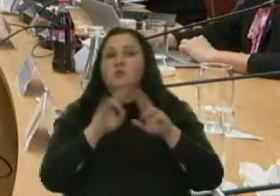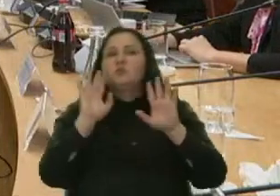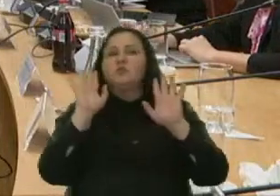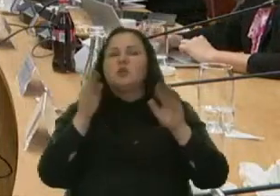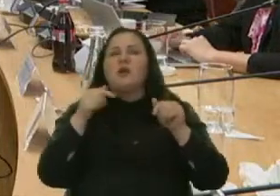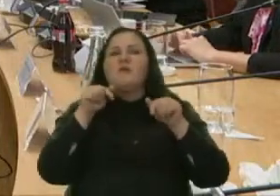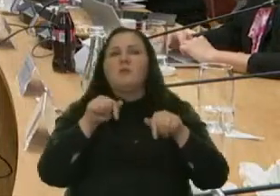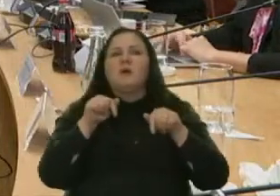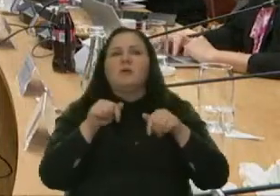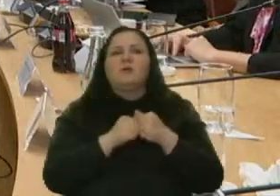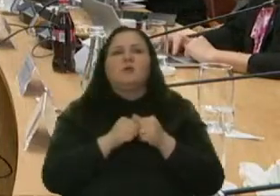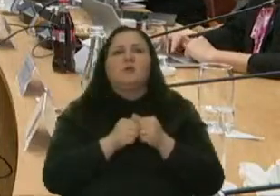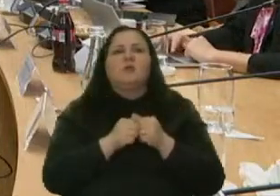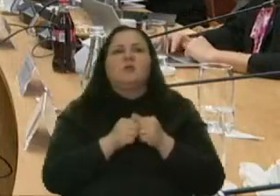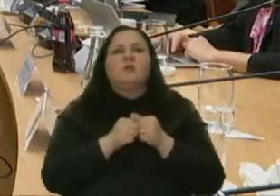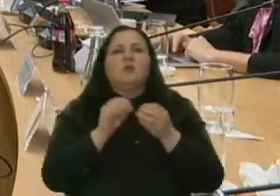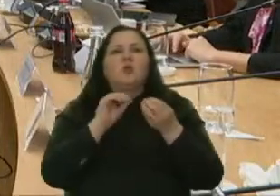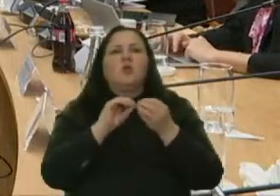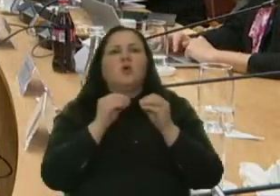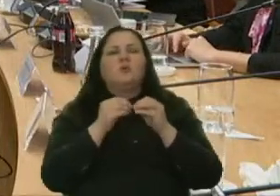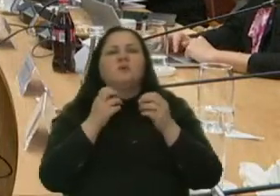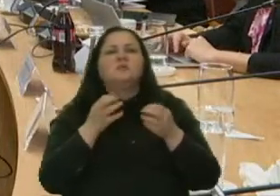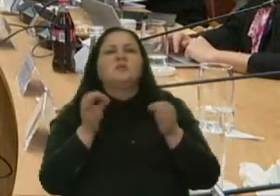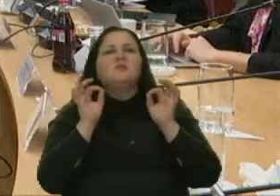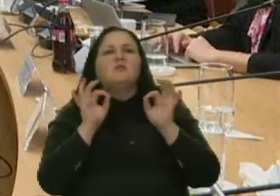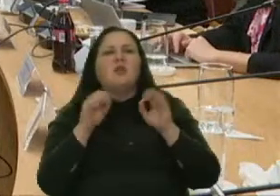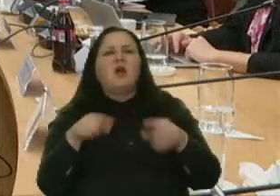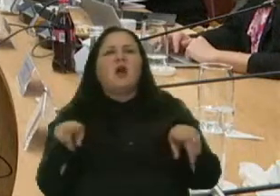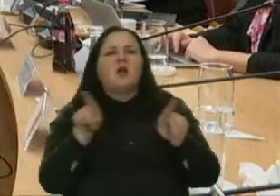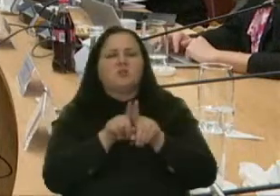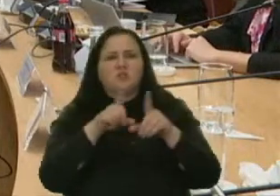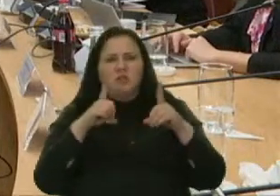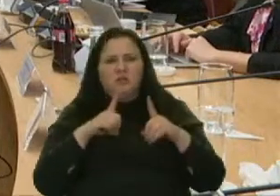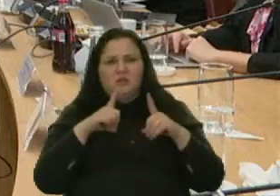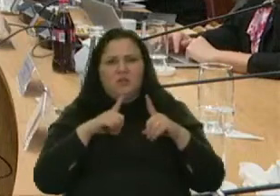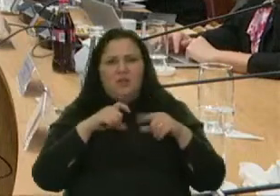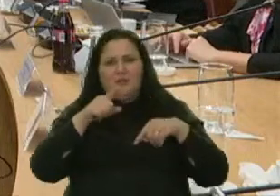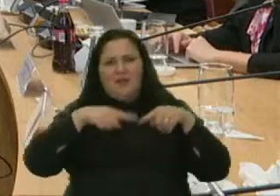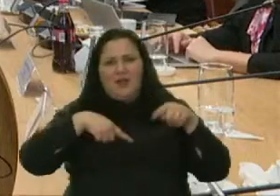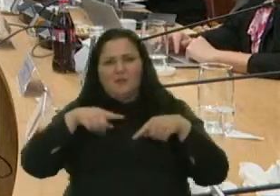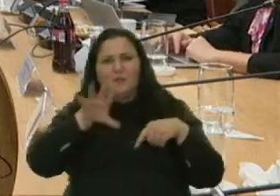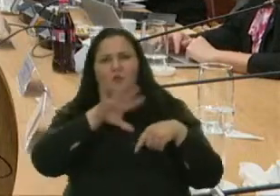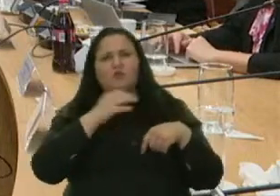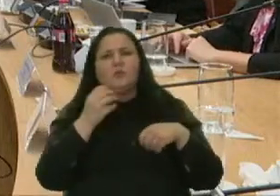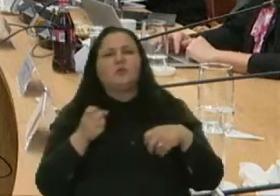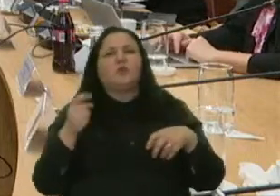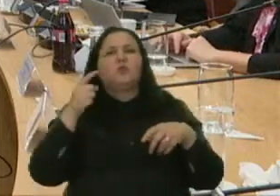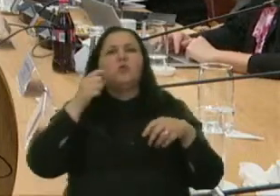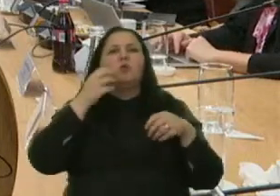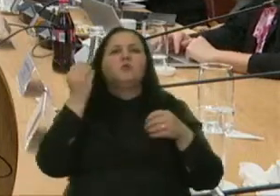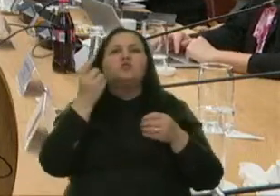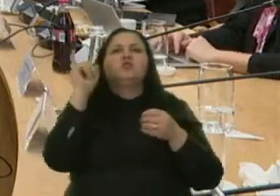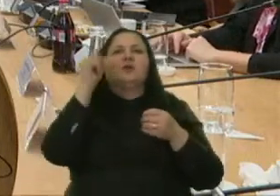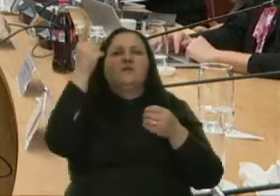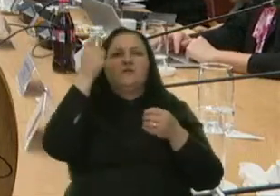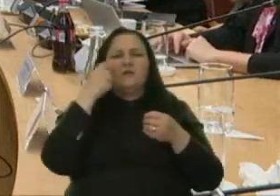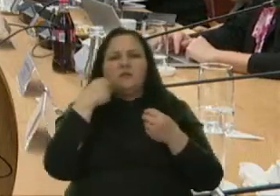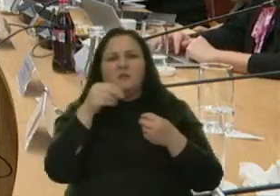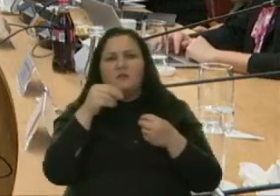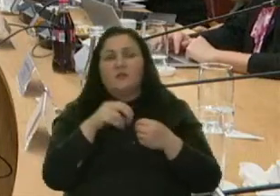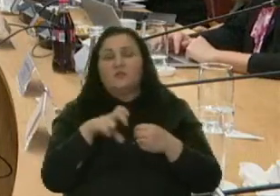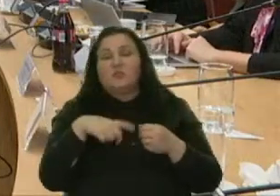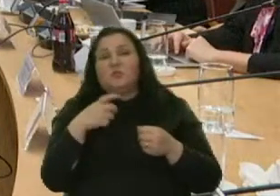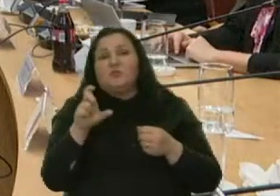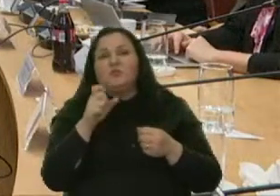avem astăzi e complicat să folosim aceleași stații de Transport Public și pentru o componentă și pentru cealaltă și că suntem într o